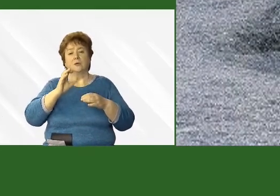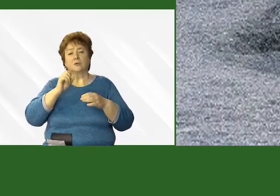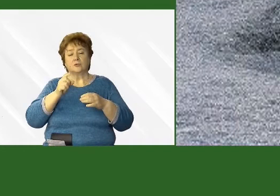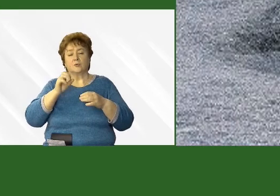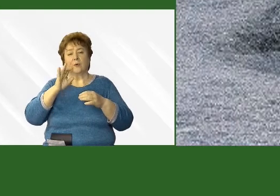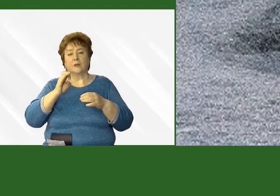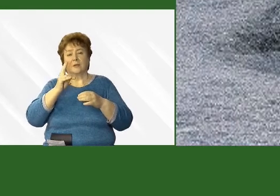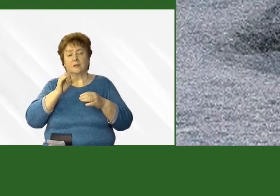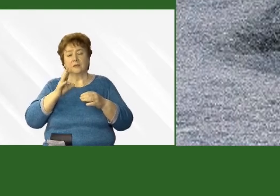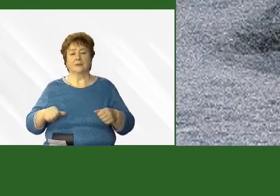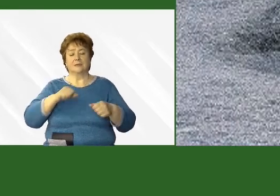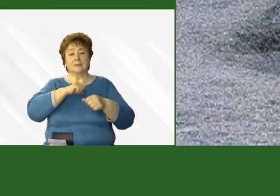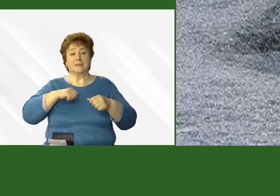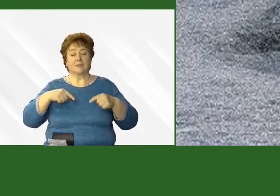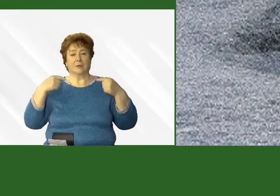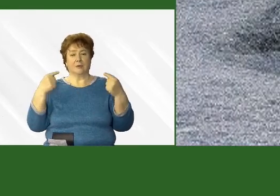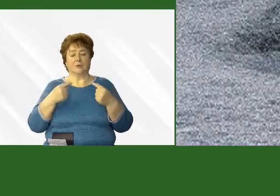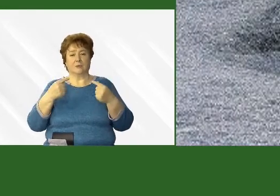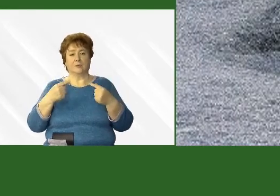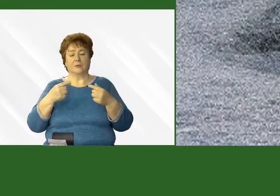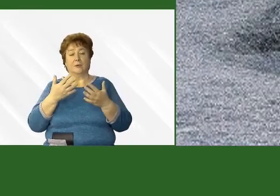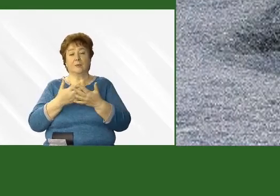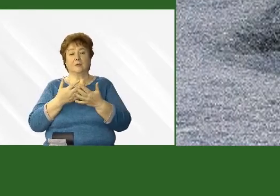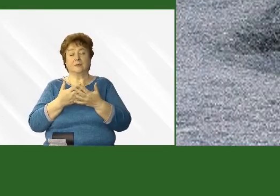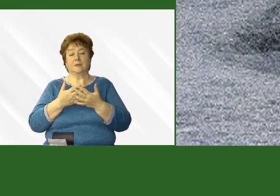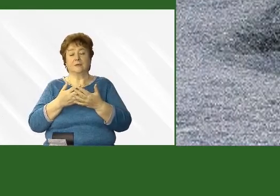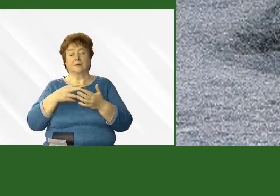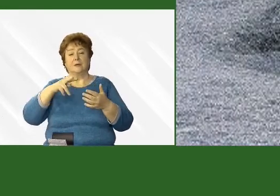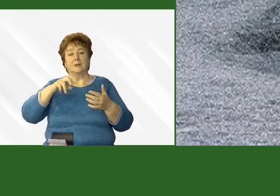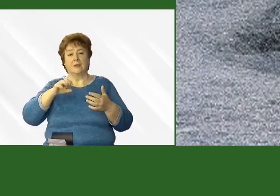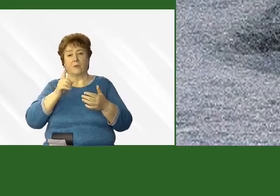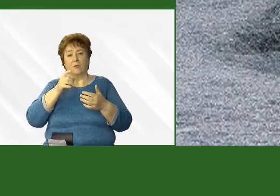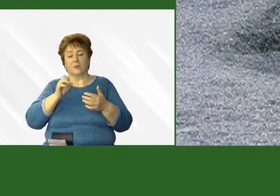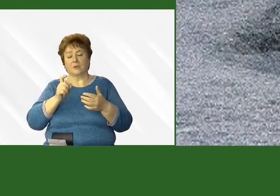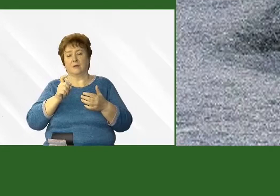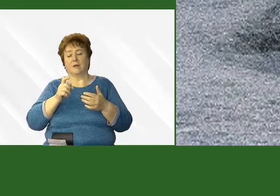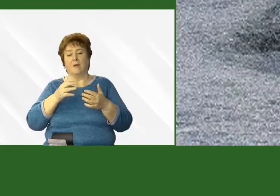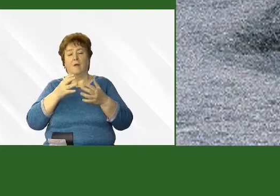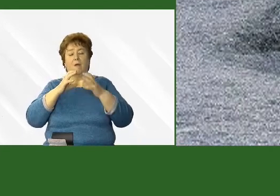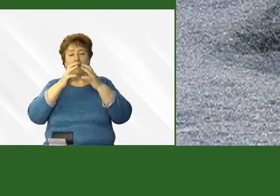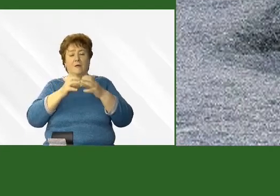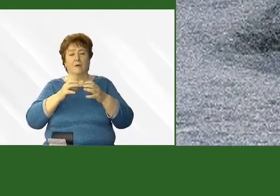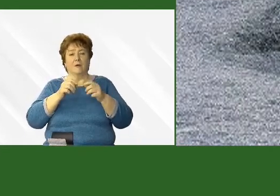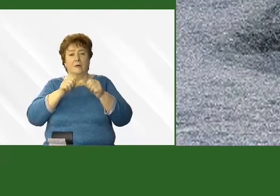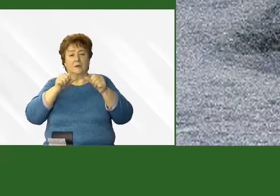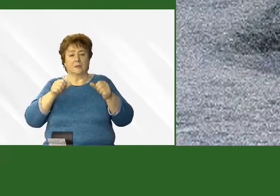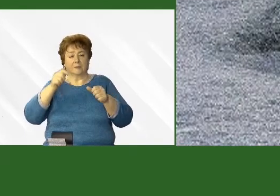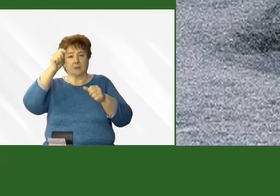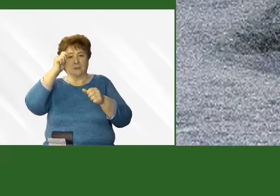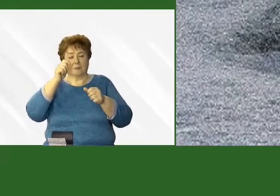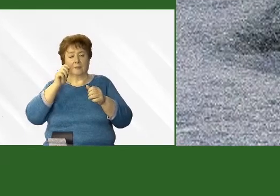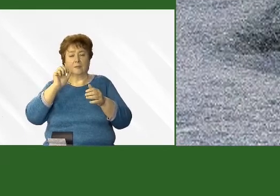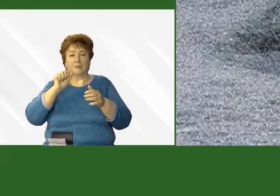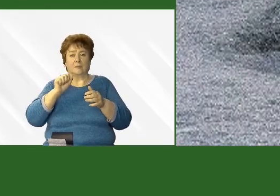и антарктический тюлень. Самый крупный представитель ластоногих в мире. Его размеры у самцов могут